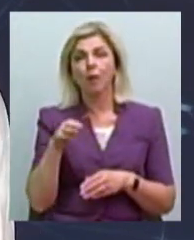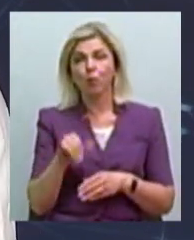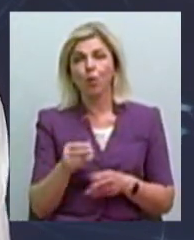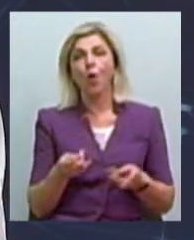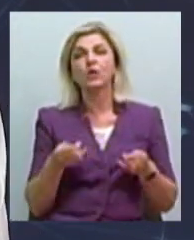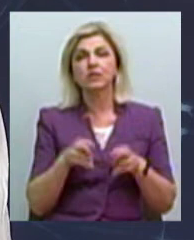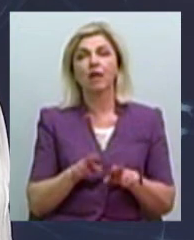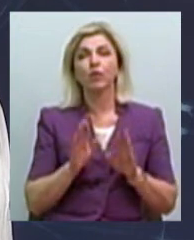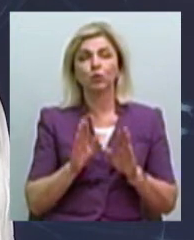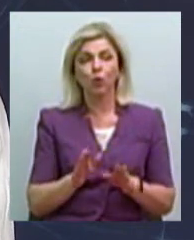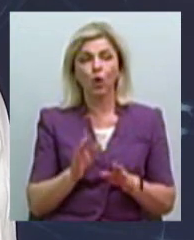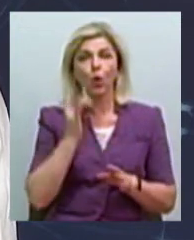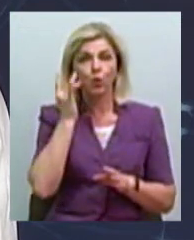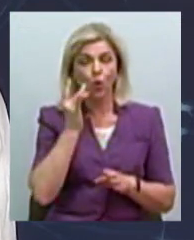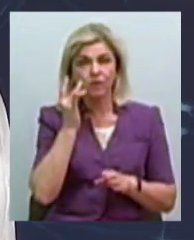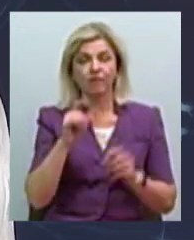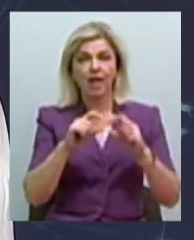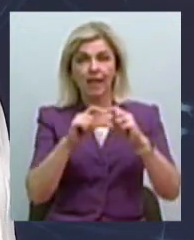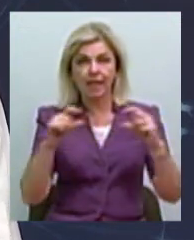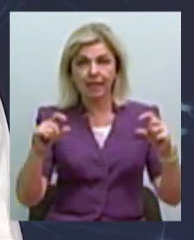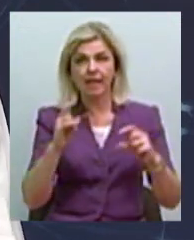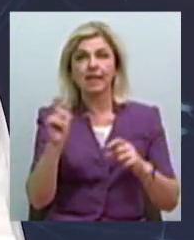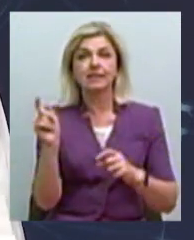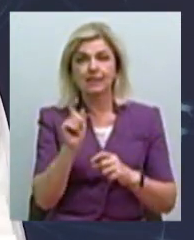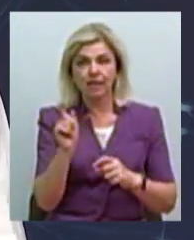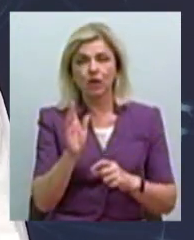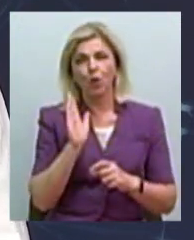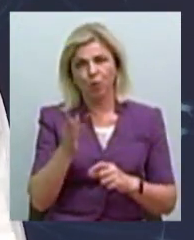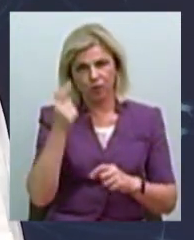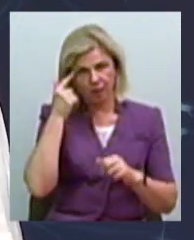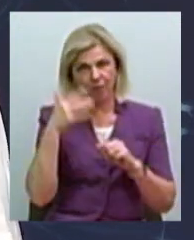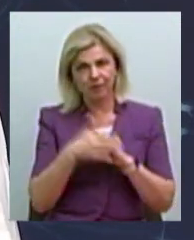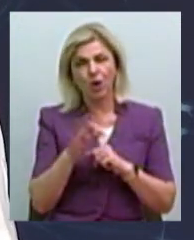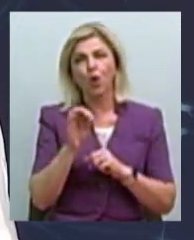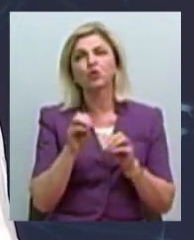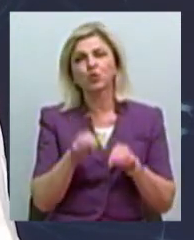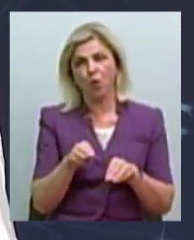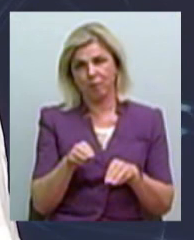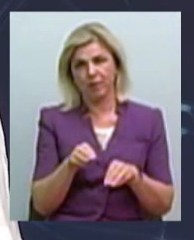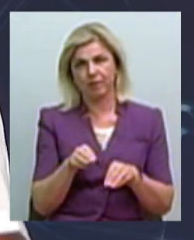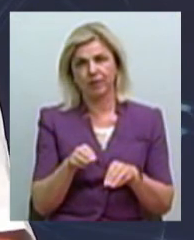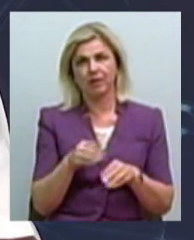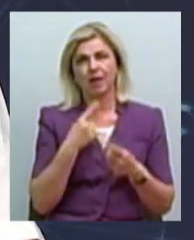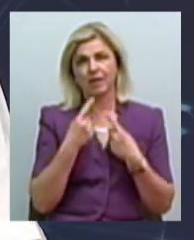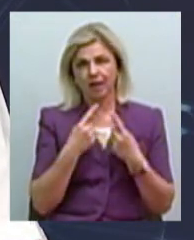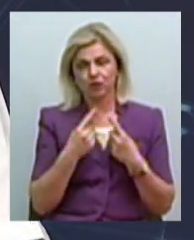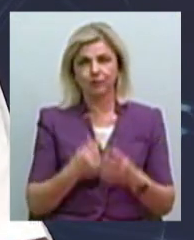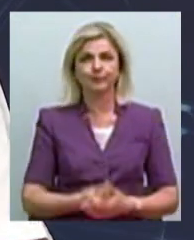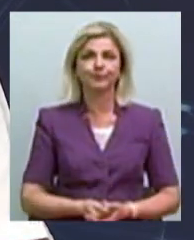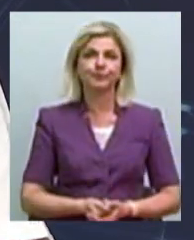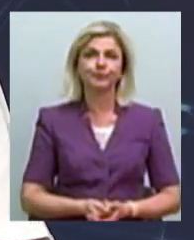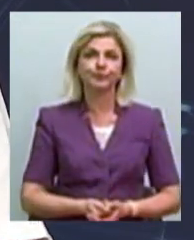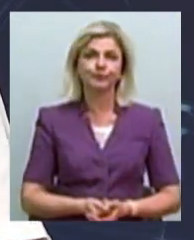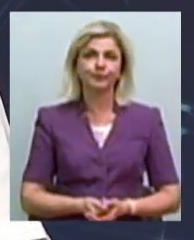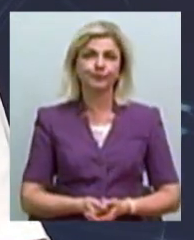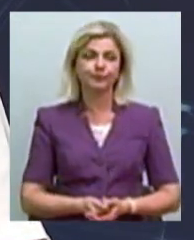только сами вот эти вот розовые линии на синем фоне, уже будет понятно, о чем идет речь и что... И звідки це взагалі. Да, да. До